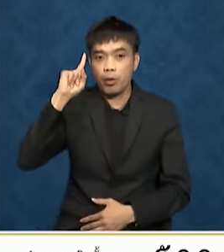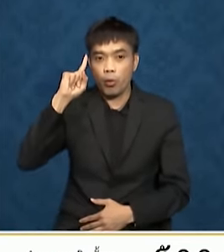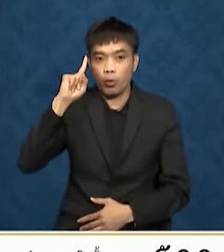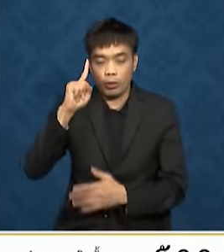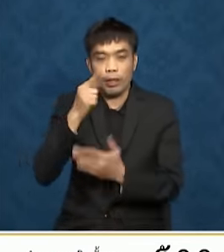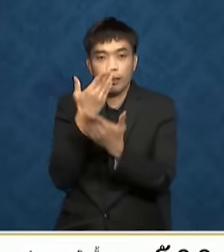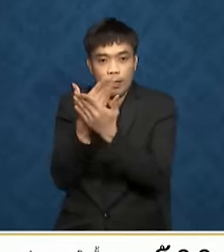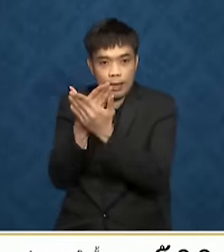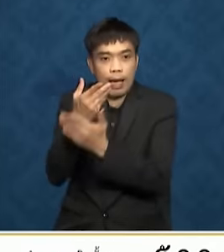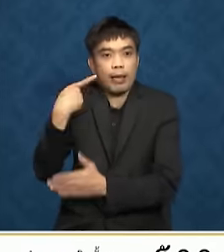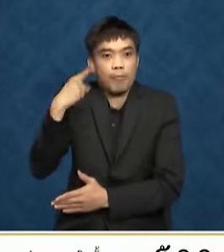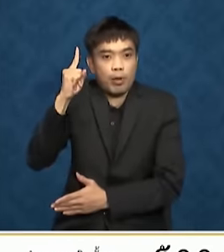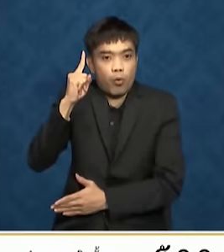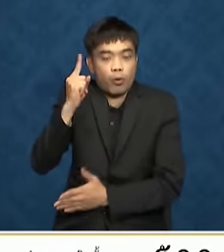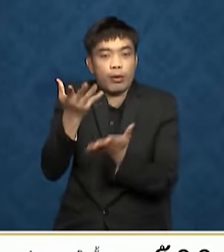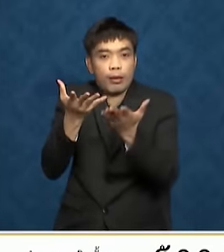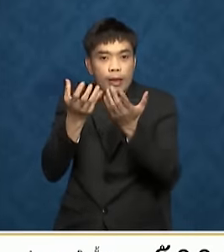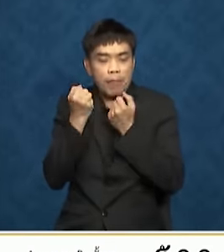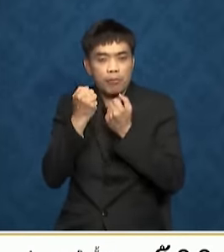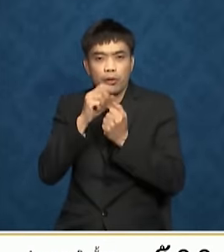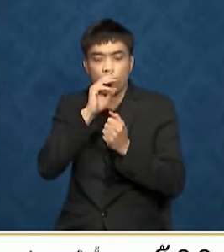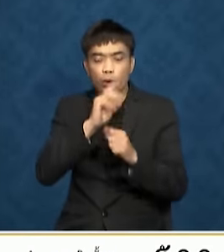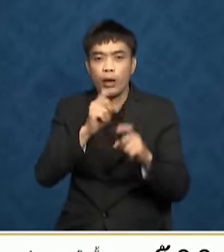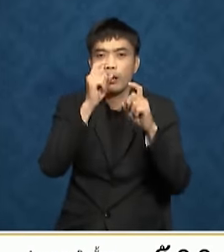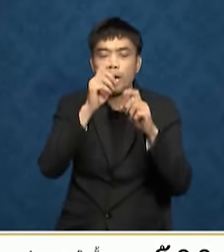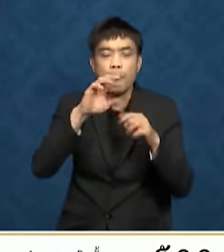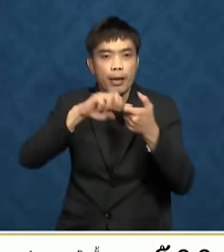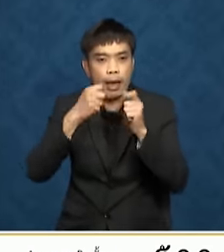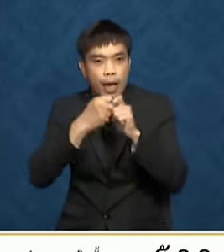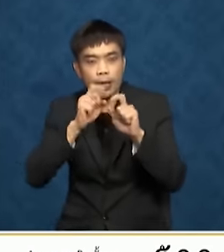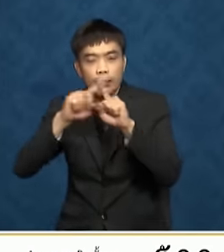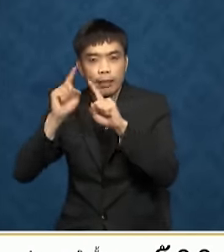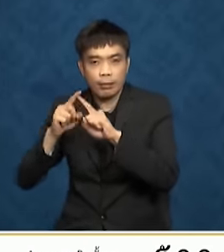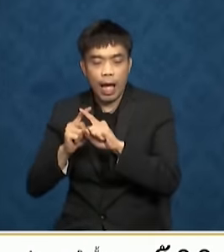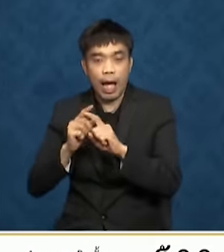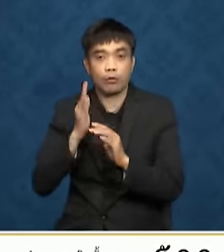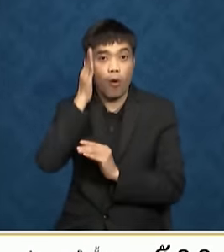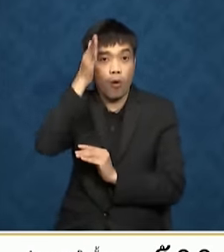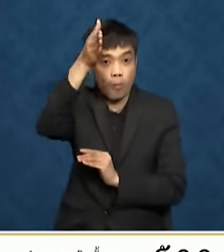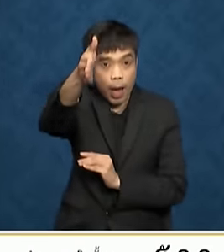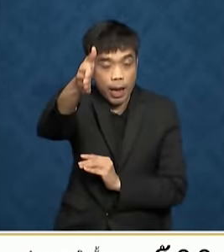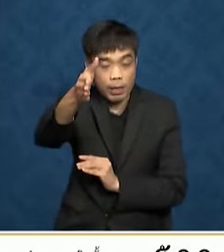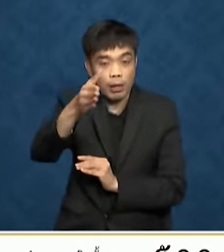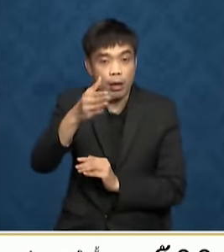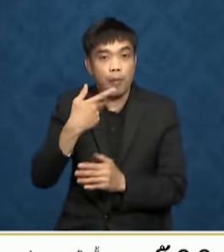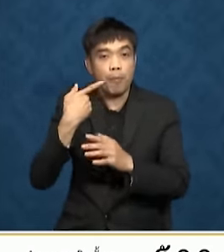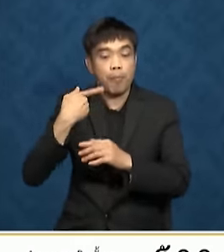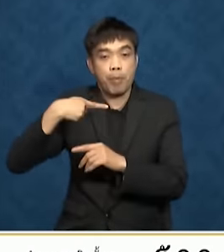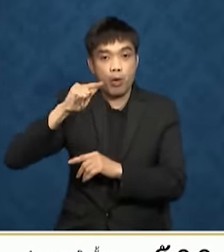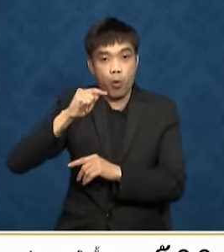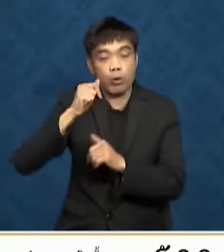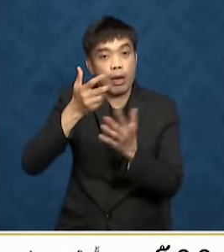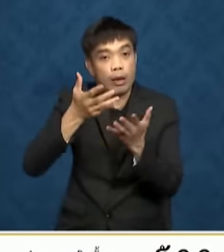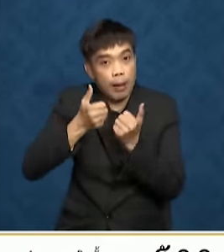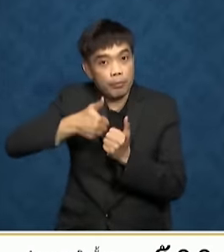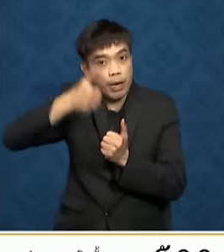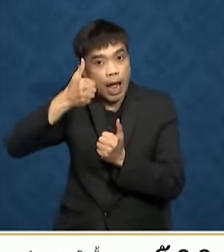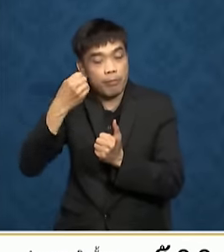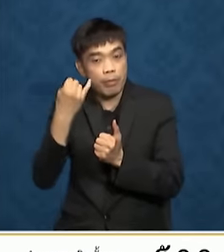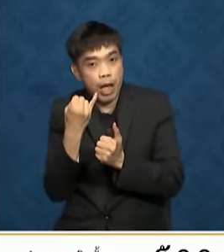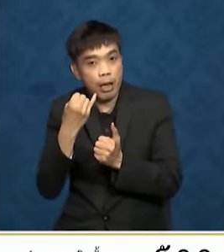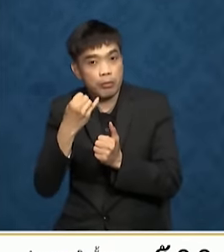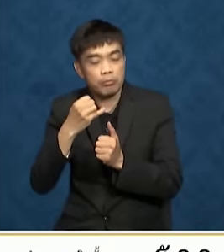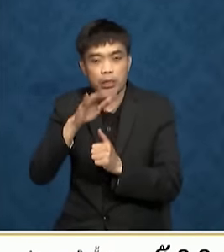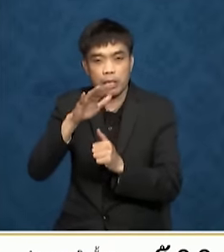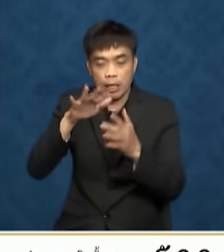ประมาณอันนี้เนี่ยเมื่อเปรียบเทียบกับความเสี่ยงระยะยาวที่เราจะต้องไปเสี่ยงเนี่ยมันคุ้มค่าหรือมันไม่คุ้มค่ามันรอบคอบหรือมันไม่รอบคอบ